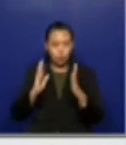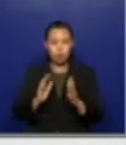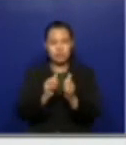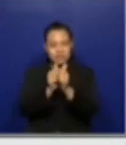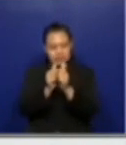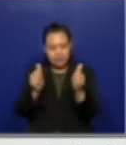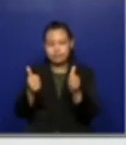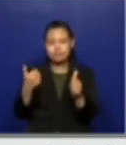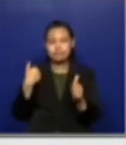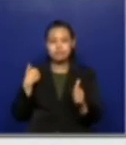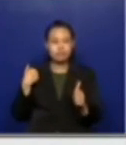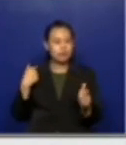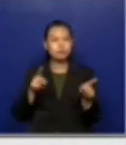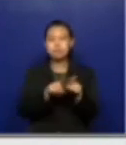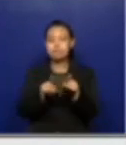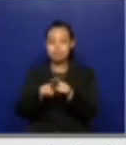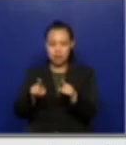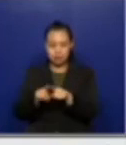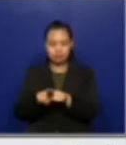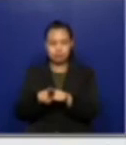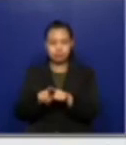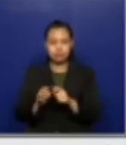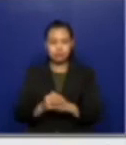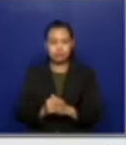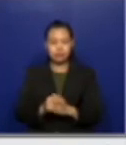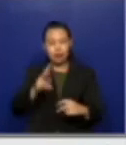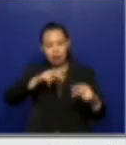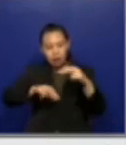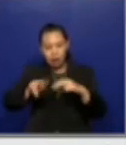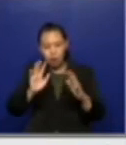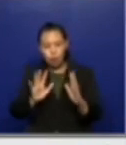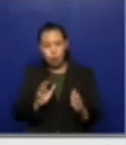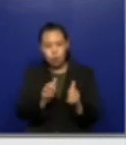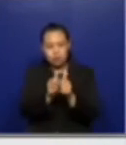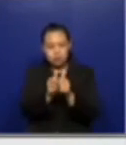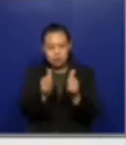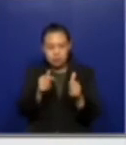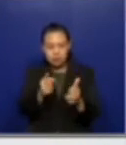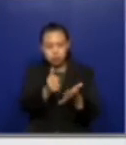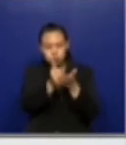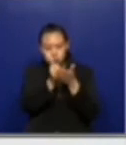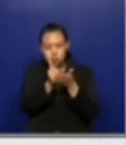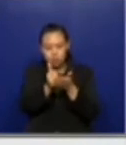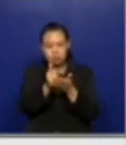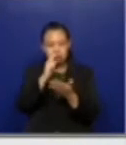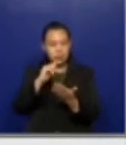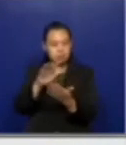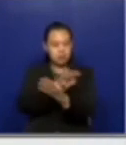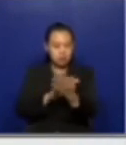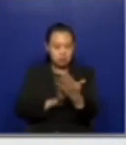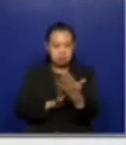ย่าห่วงว่าเราจะหาคนดีมาแก้ไขปัญหาชาติบ้านเมืองไม่